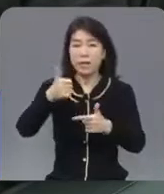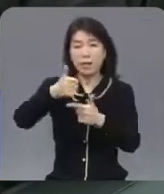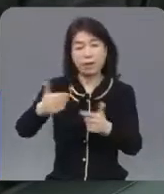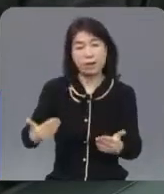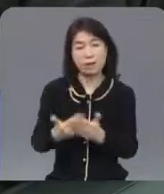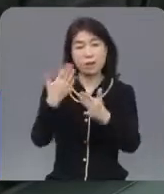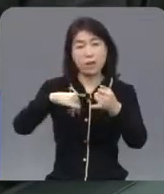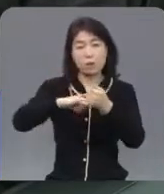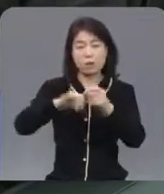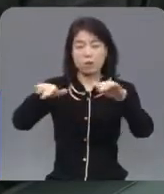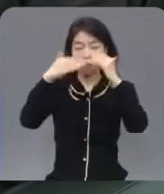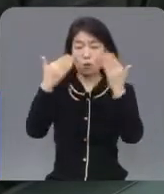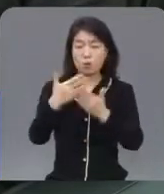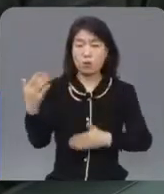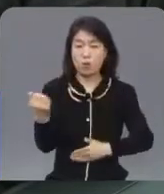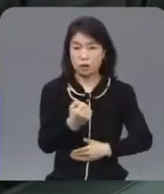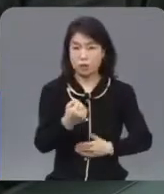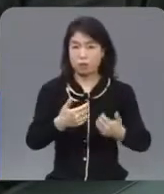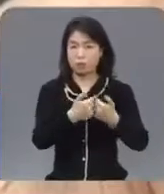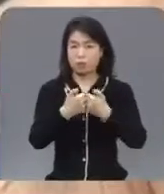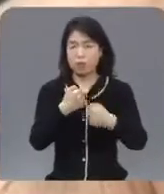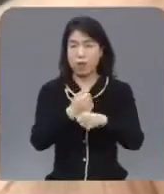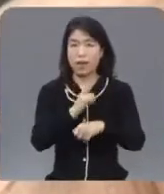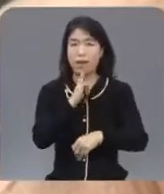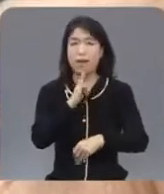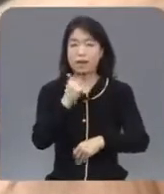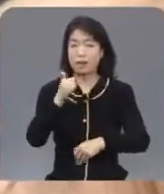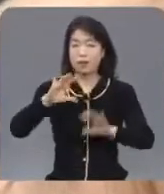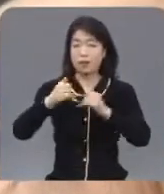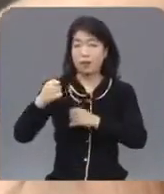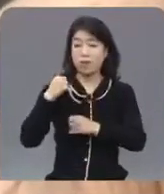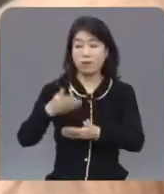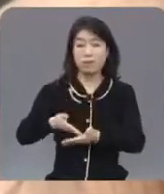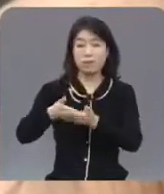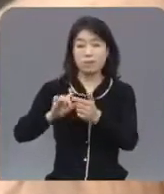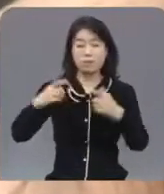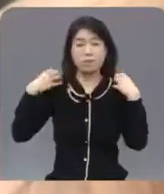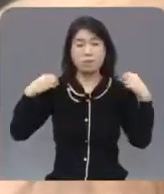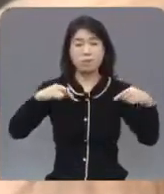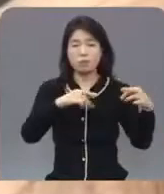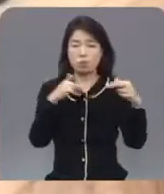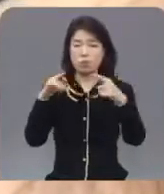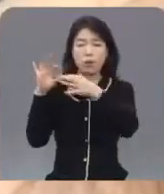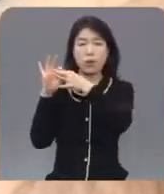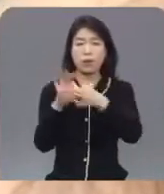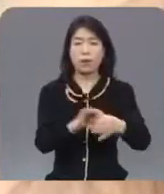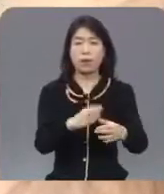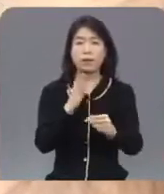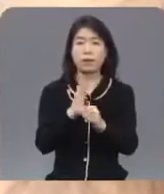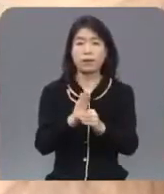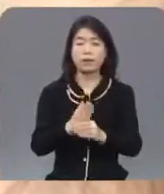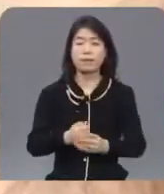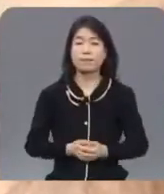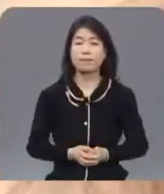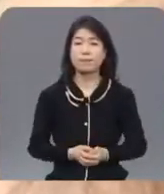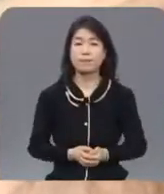발전 공약 전체를 두고 토론 하자고 국민의 힘에 제안하는 등 정치권의 공방이 이어졌습니다